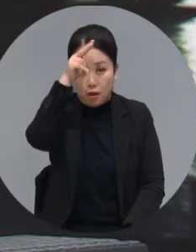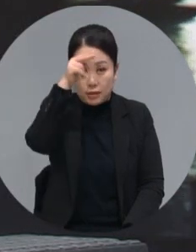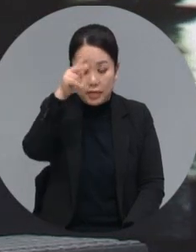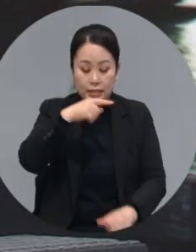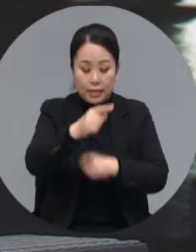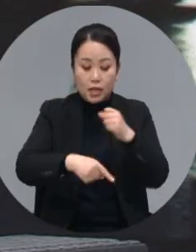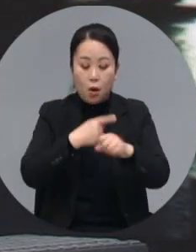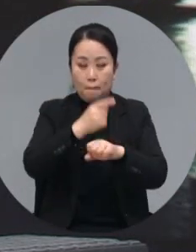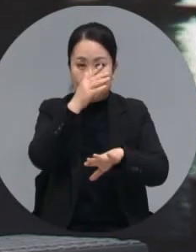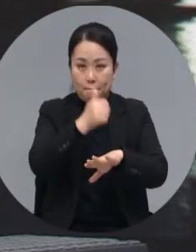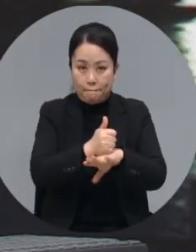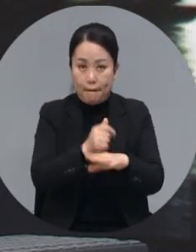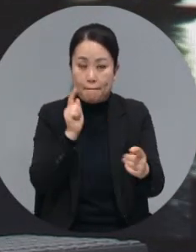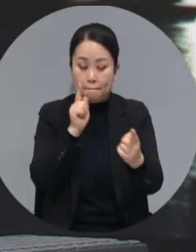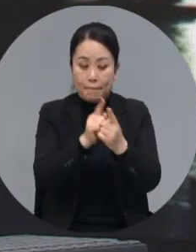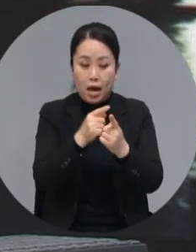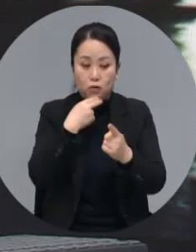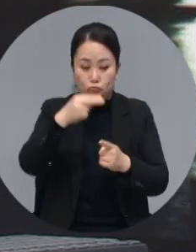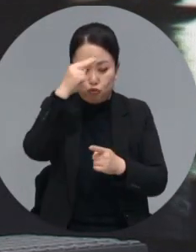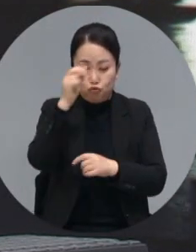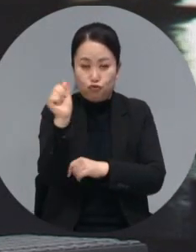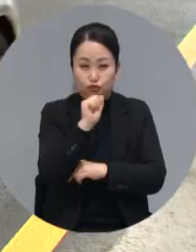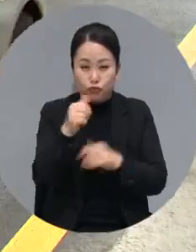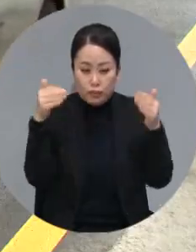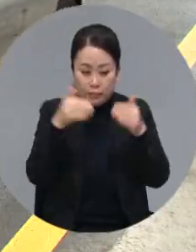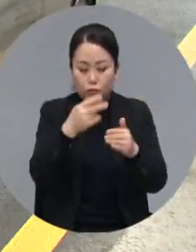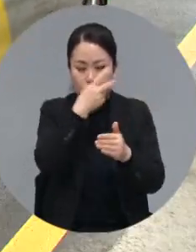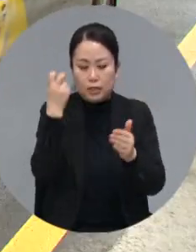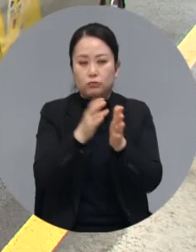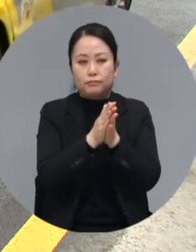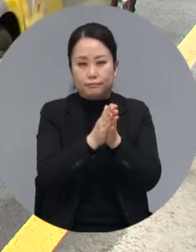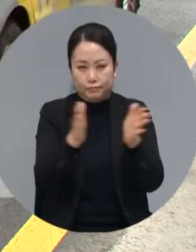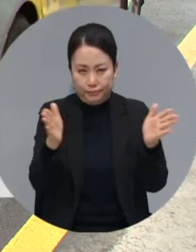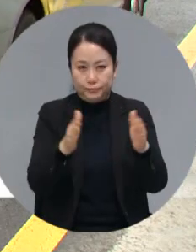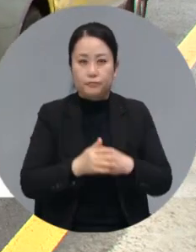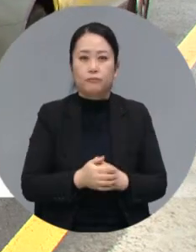경찰이 연말연시를 맞아 음주운전 집중단속을 실시합니다.